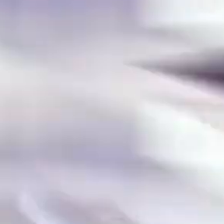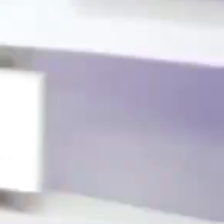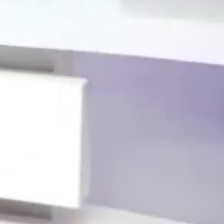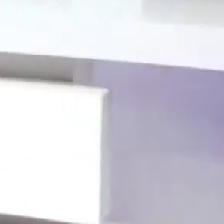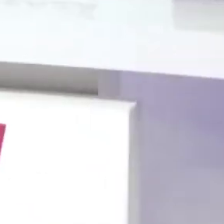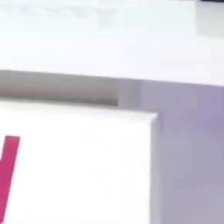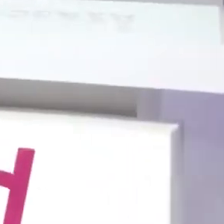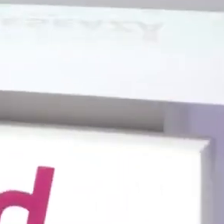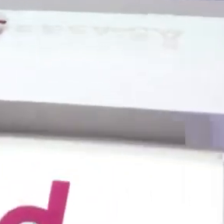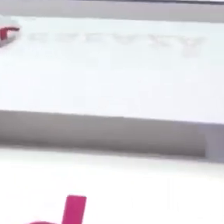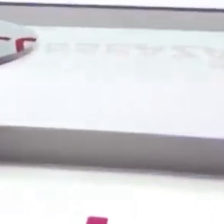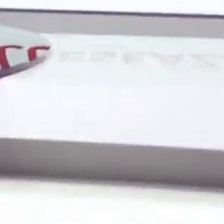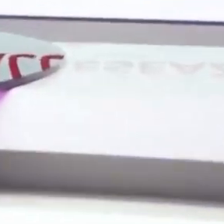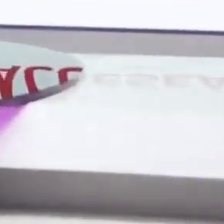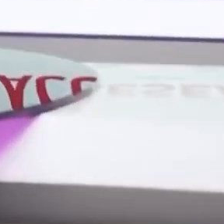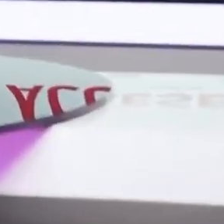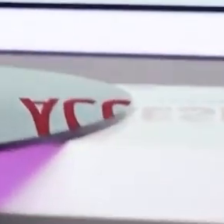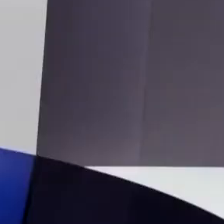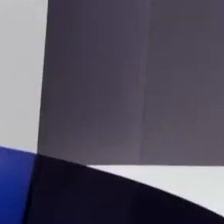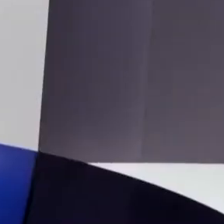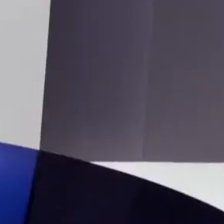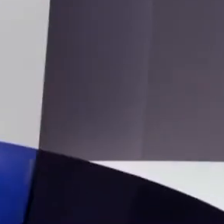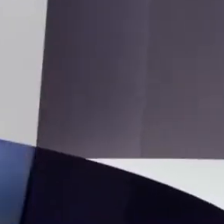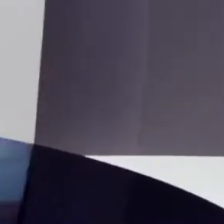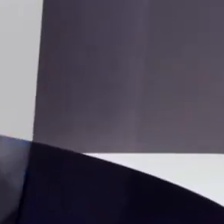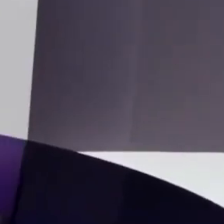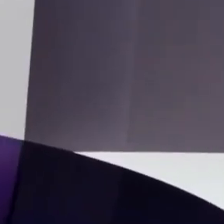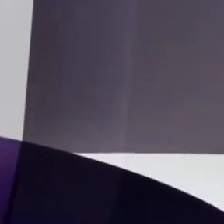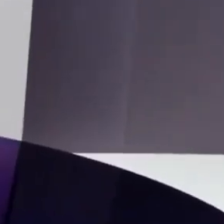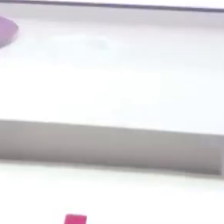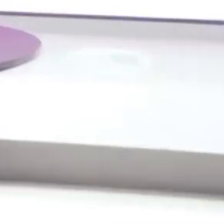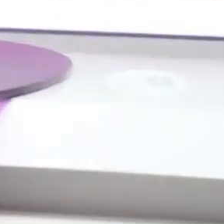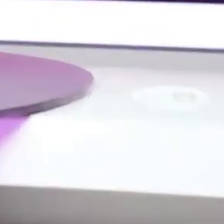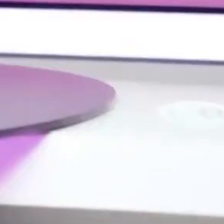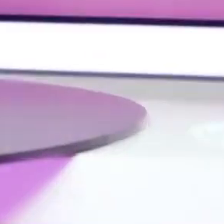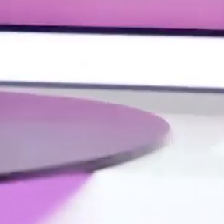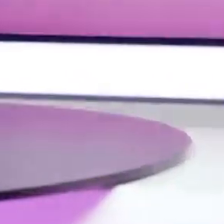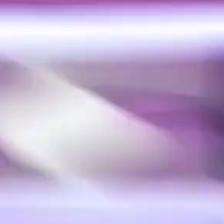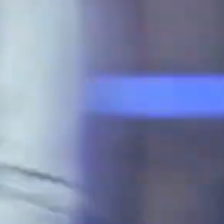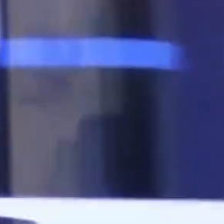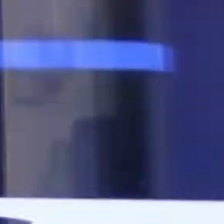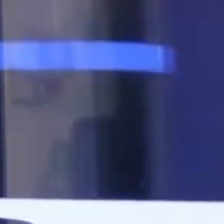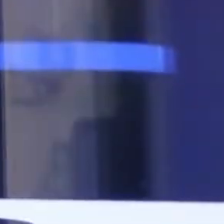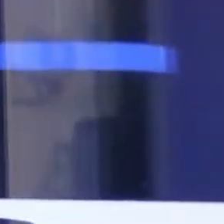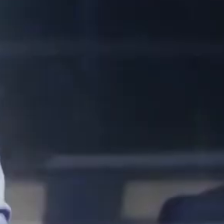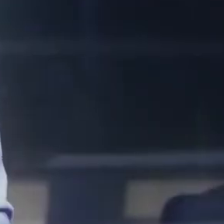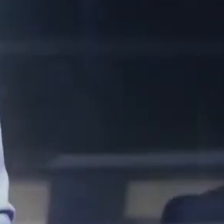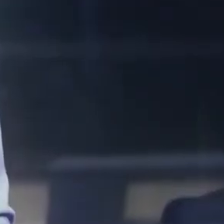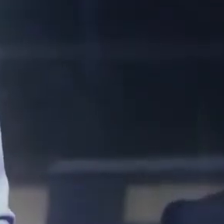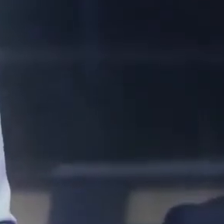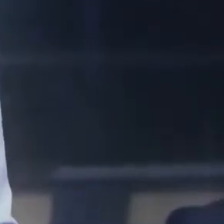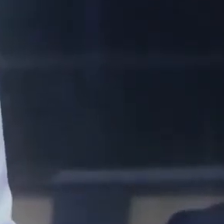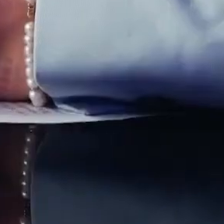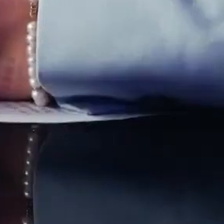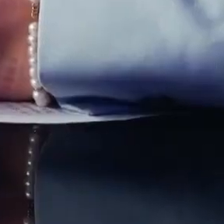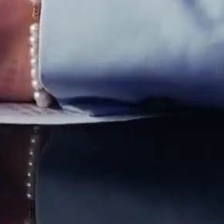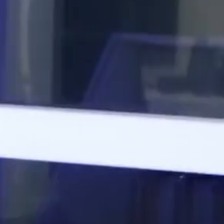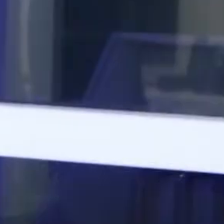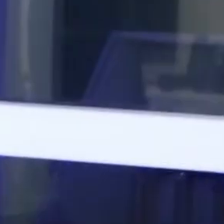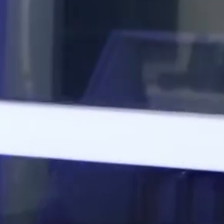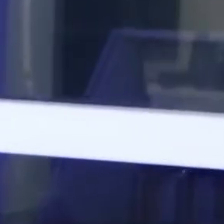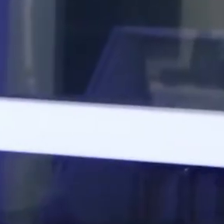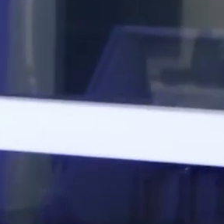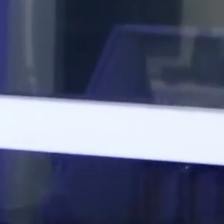la ora 22 facem Sinteza zilei în limba rusă cu ea Na stepanenco și Iulia budeș răspundem la